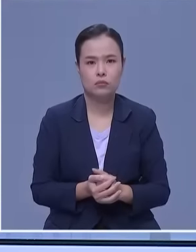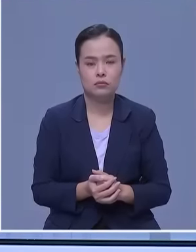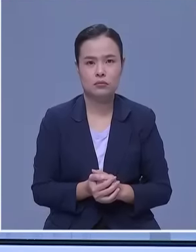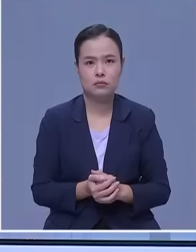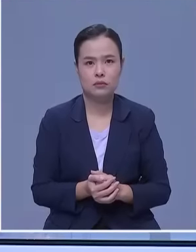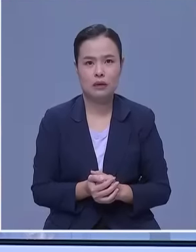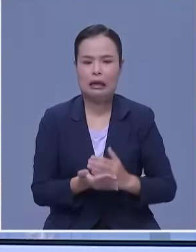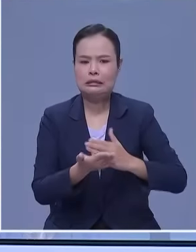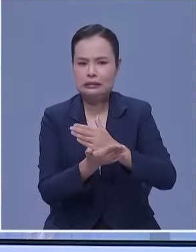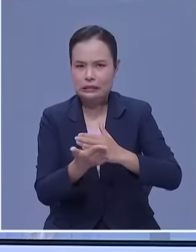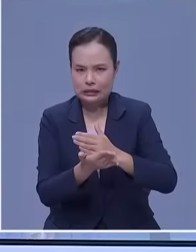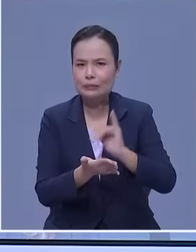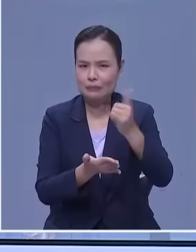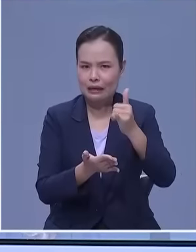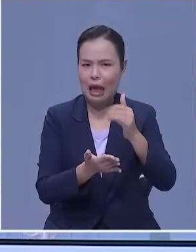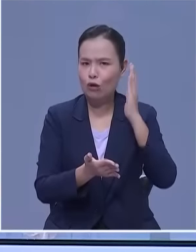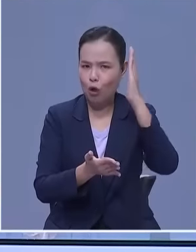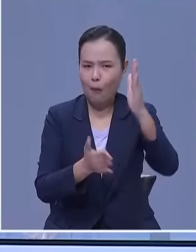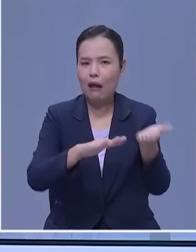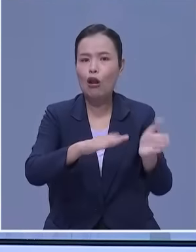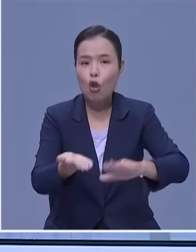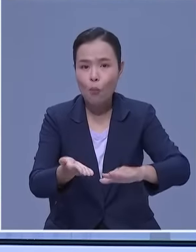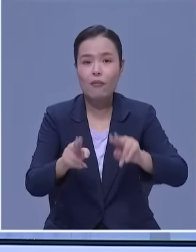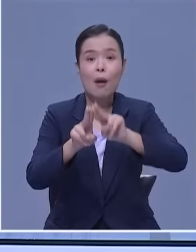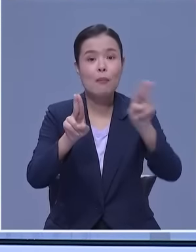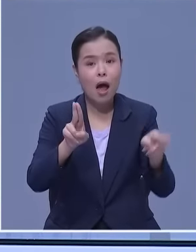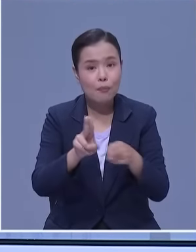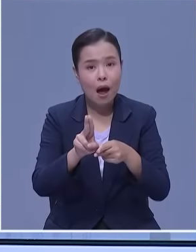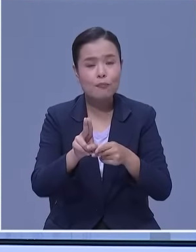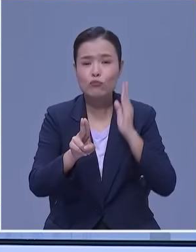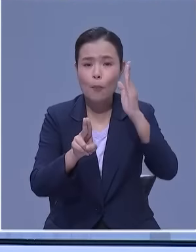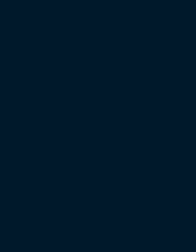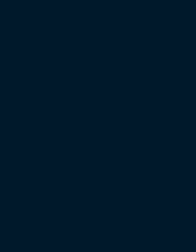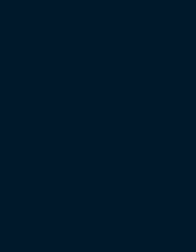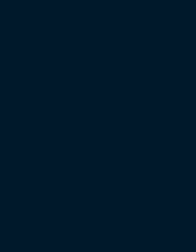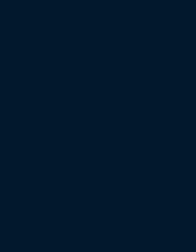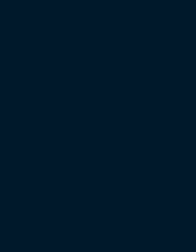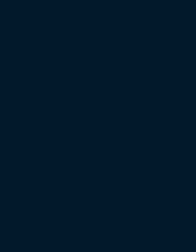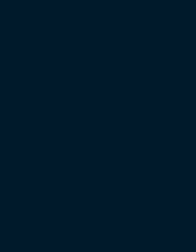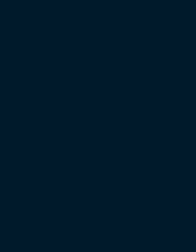งได้ไหม ไม่รู้เหมือนกันว่าหลังจากนี้พลังประชารัฐจะเป็นอย่างไรต่อไปนะครับ